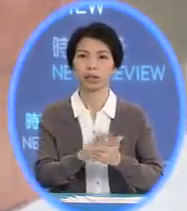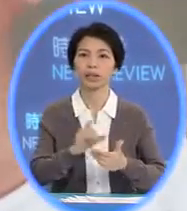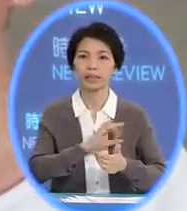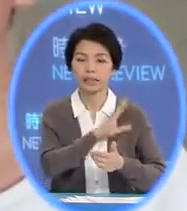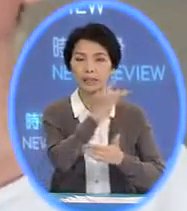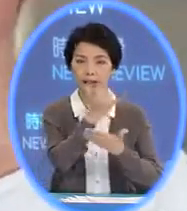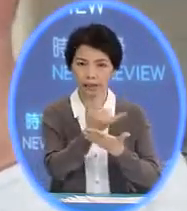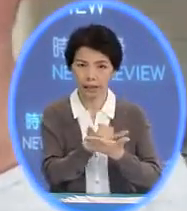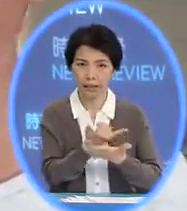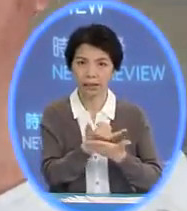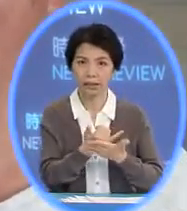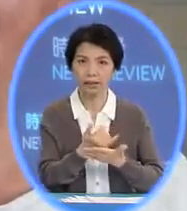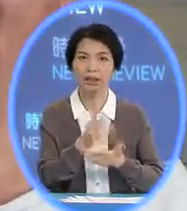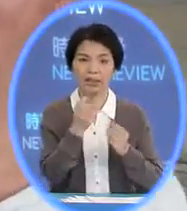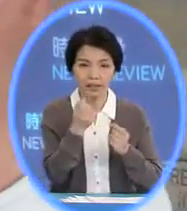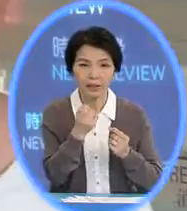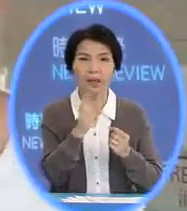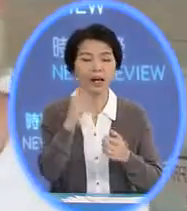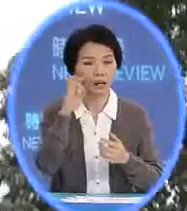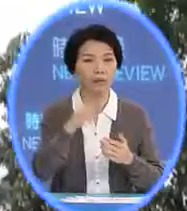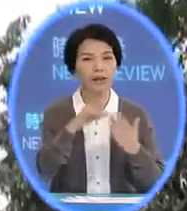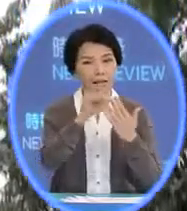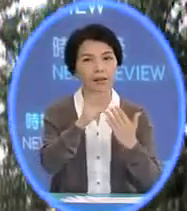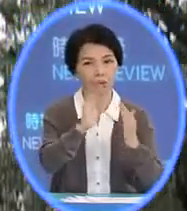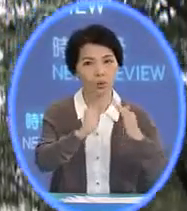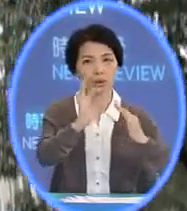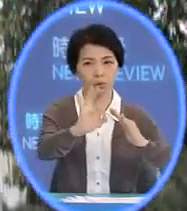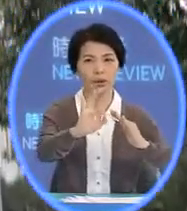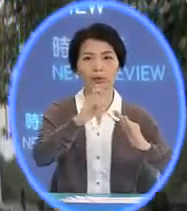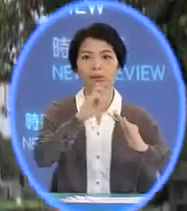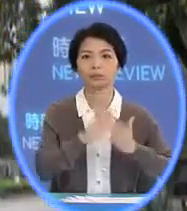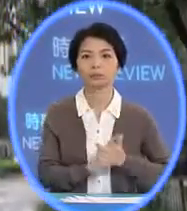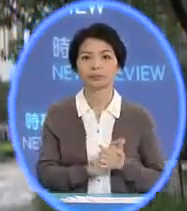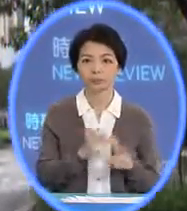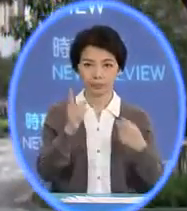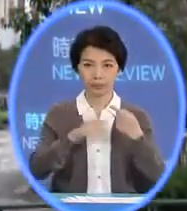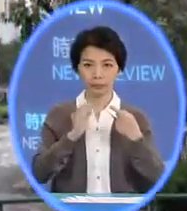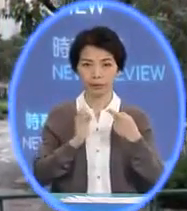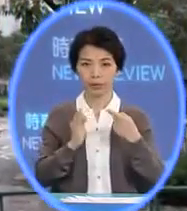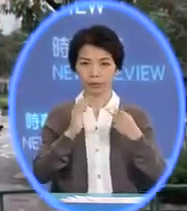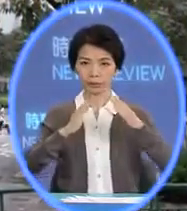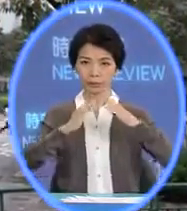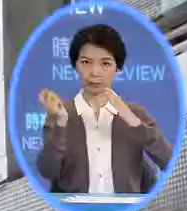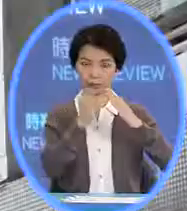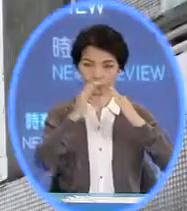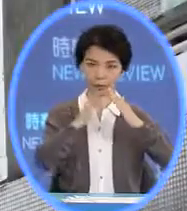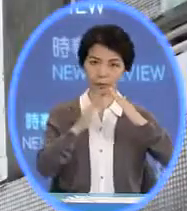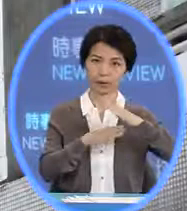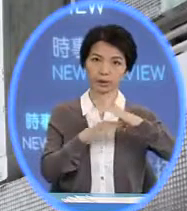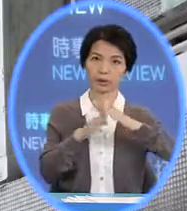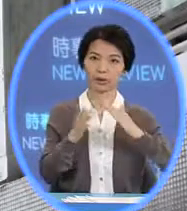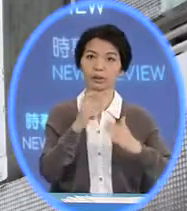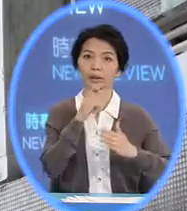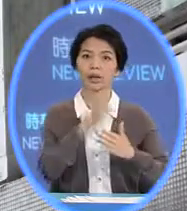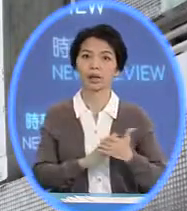嗰啲輕微啲嘅，你哋就會考慮嘅。哦。 呢一期大約1300多個特快編配單位，總共